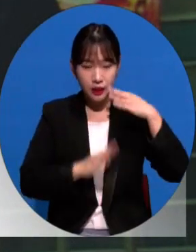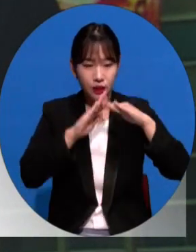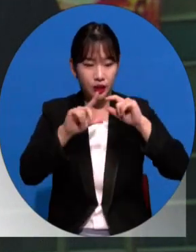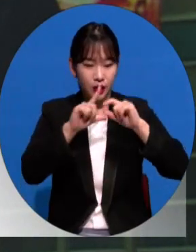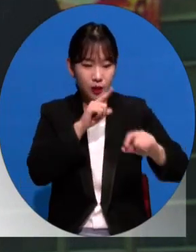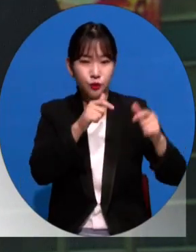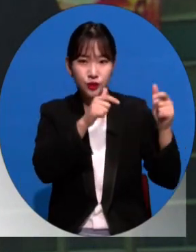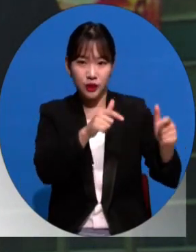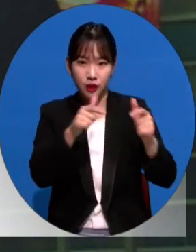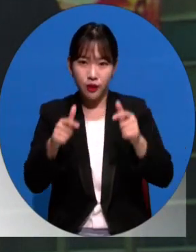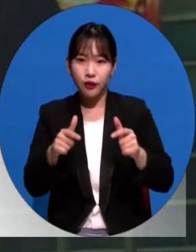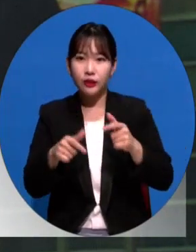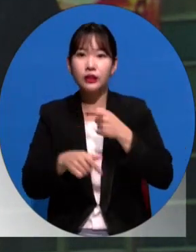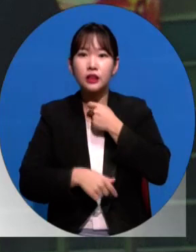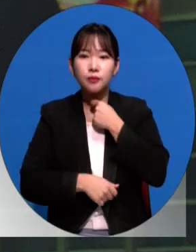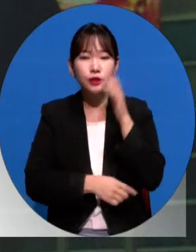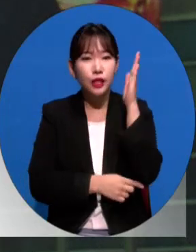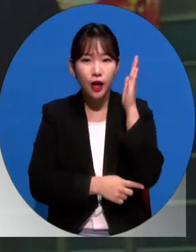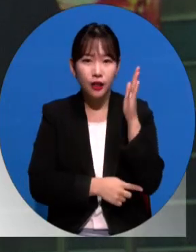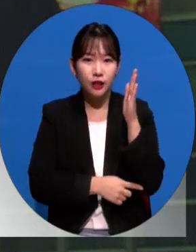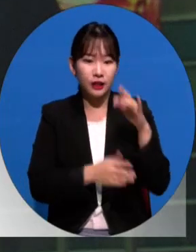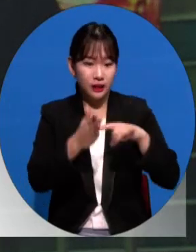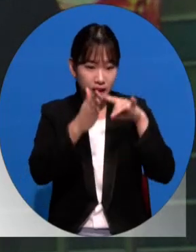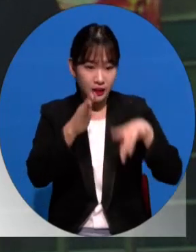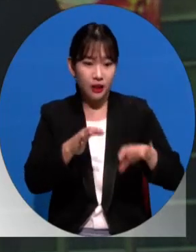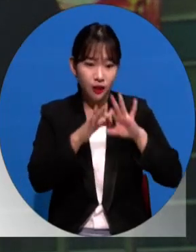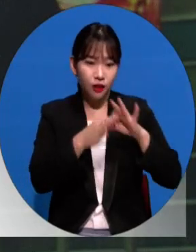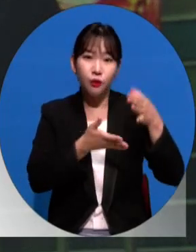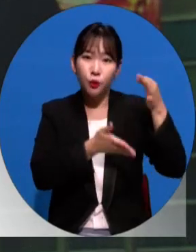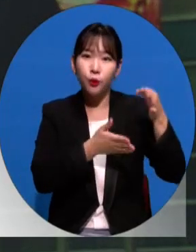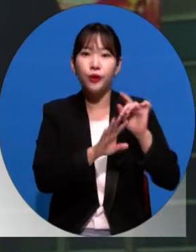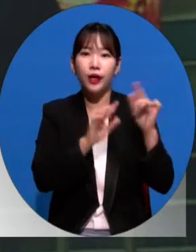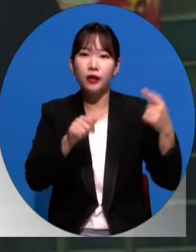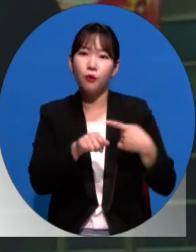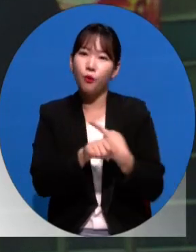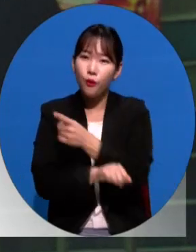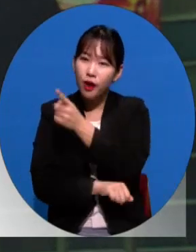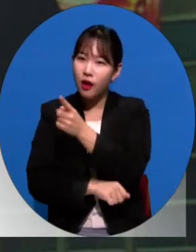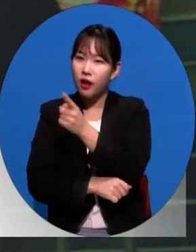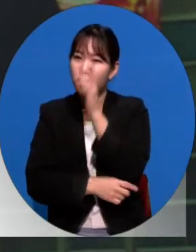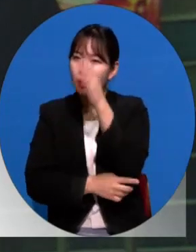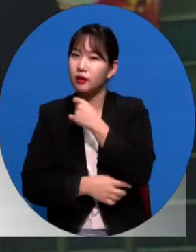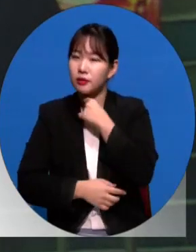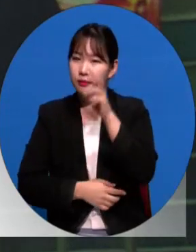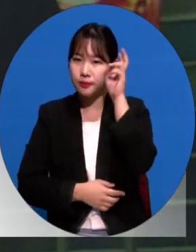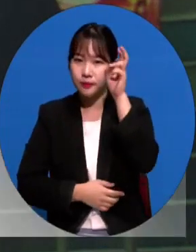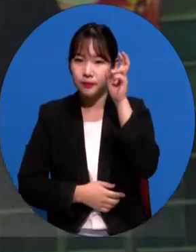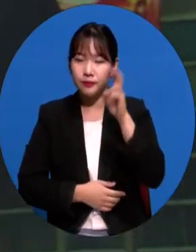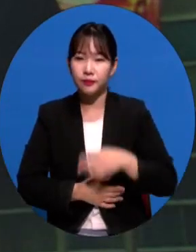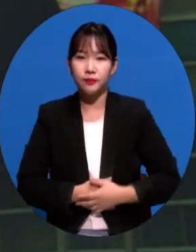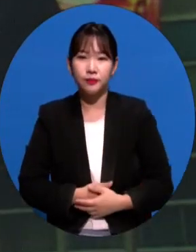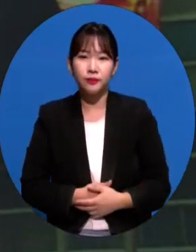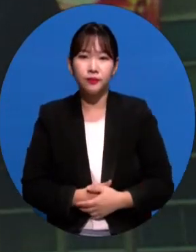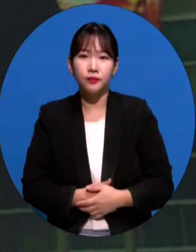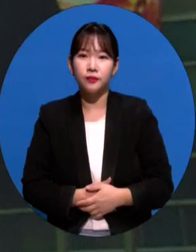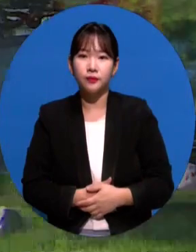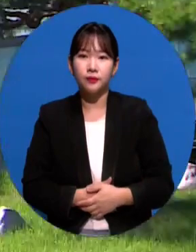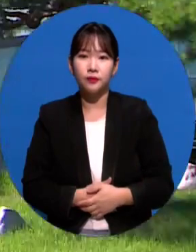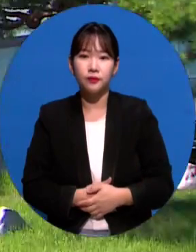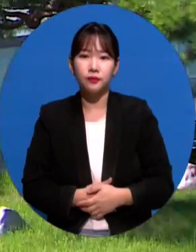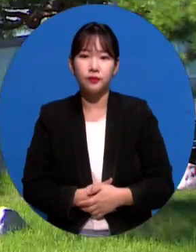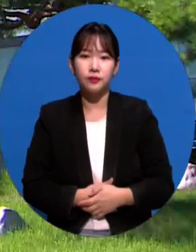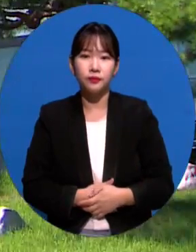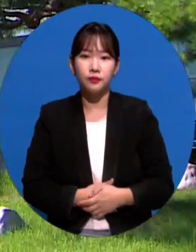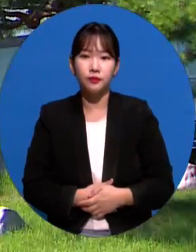일부 시군에서 하고 싶은 이야기는 특별 교부서의 액수가 아닌 다른 곳에 있는 모양새입니다 양현승 기자입니다